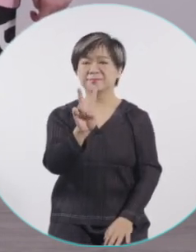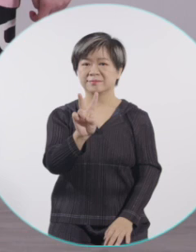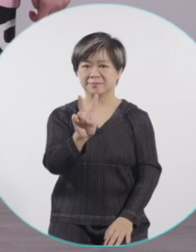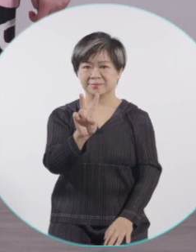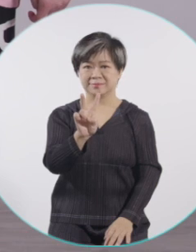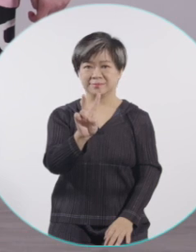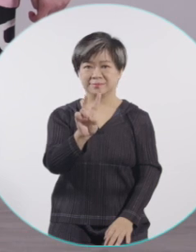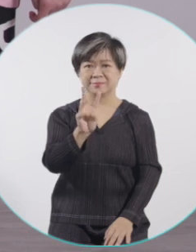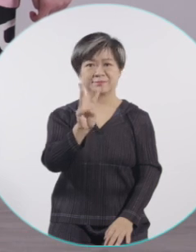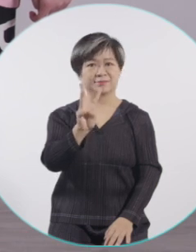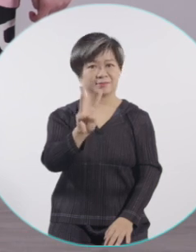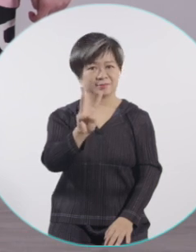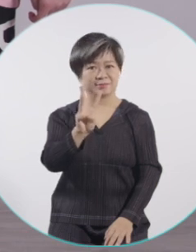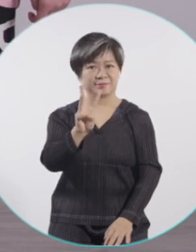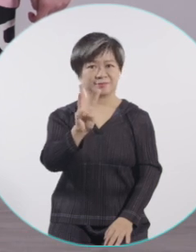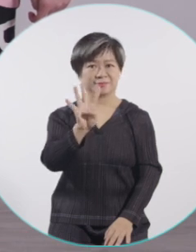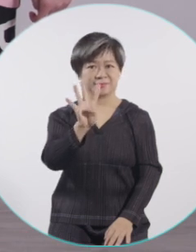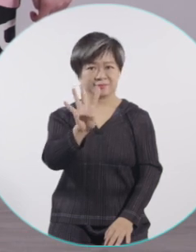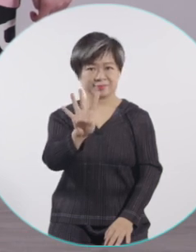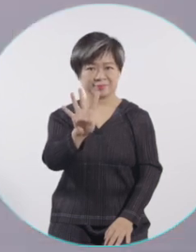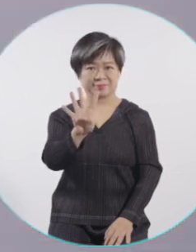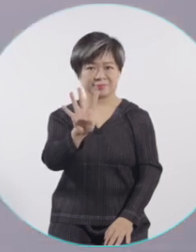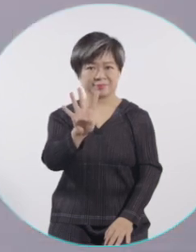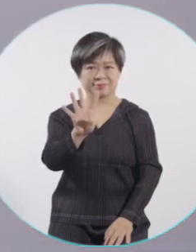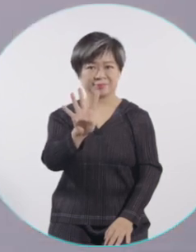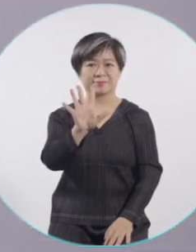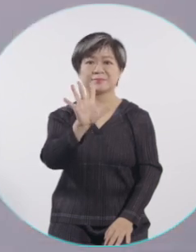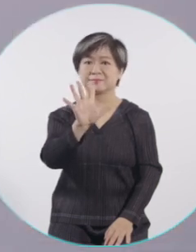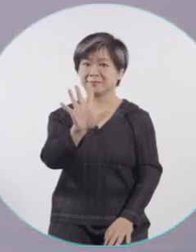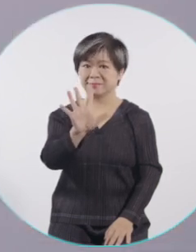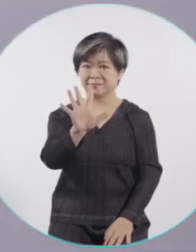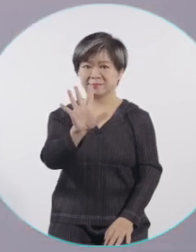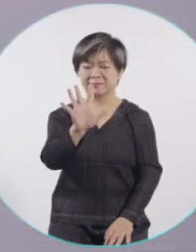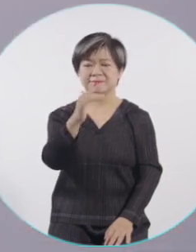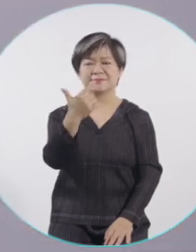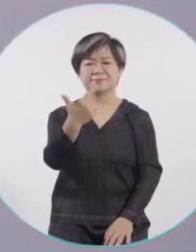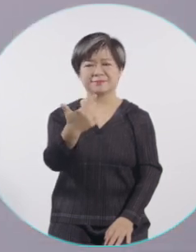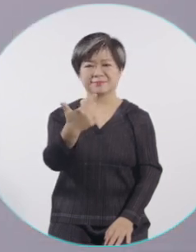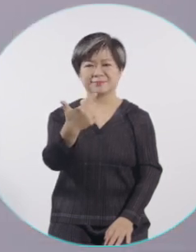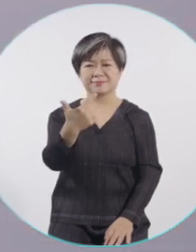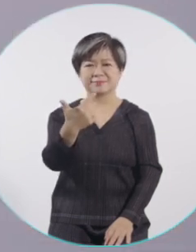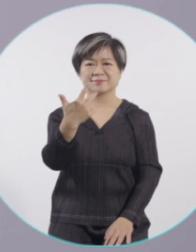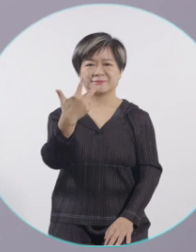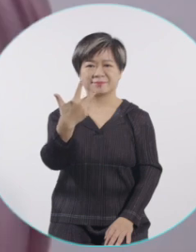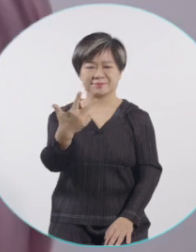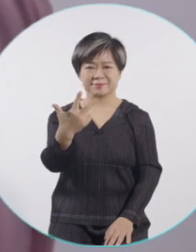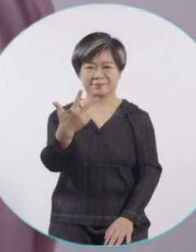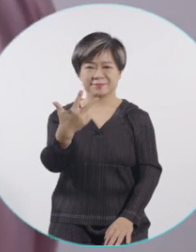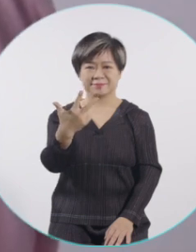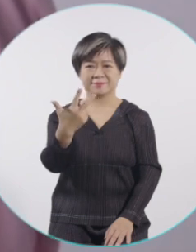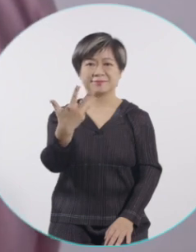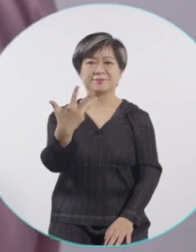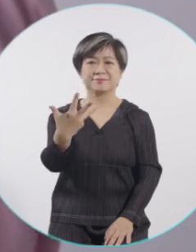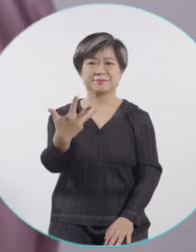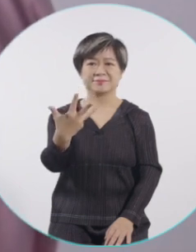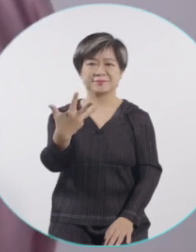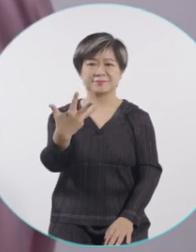二、三、四、五、六、七、